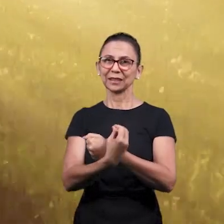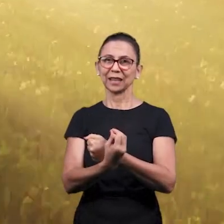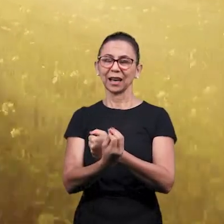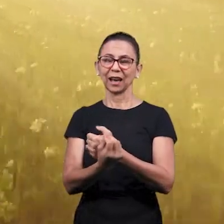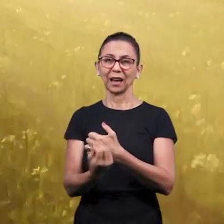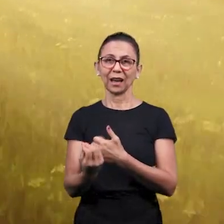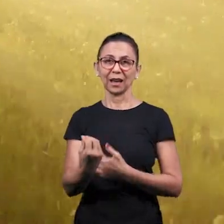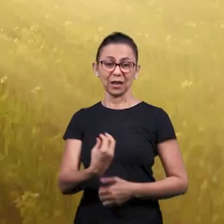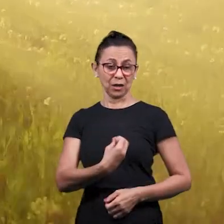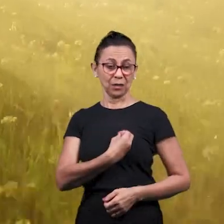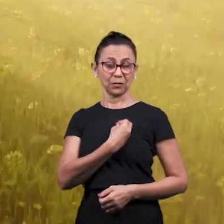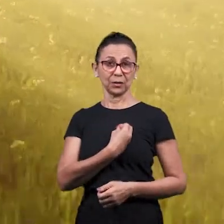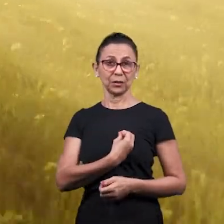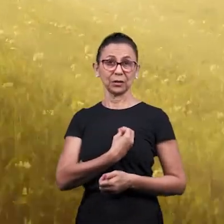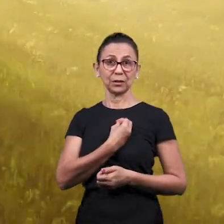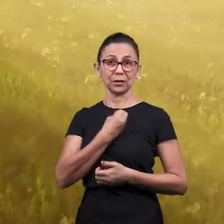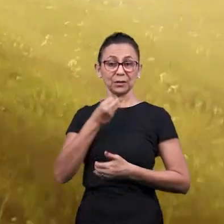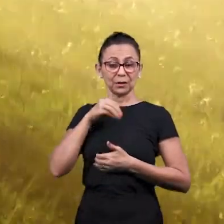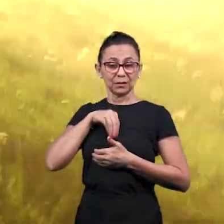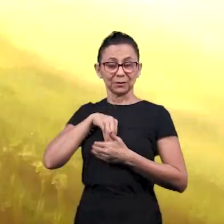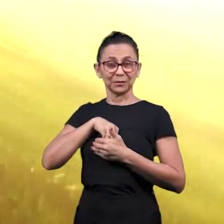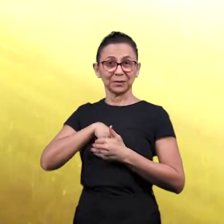моем.